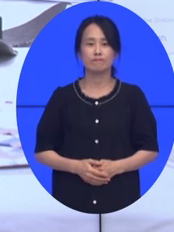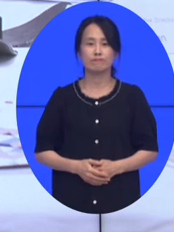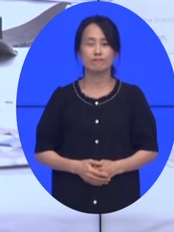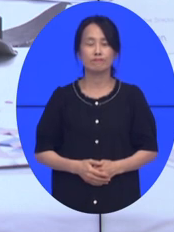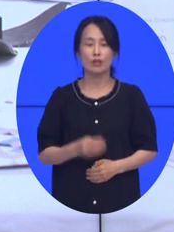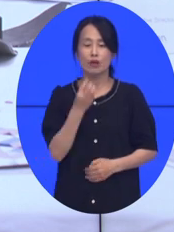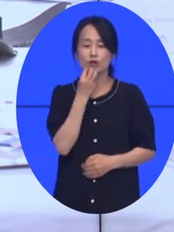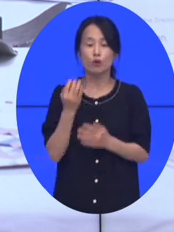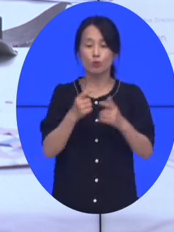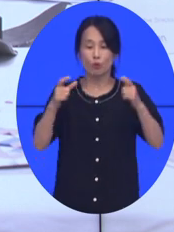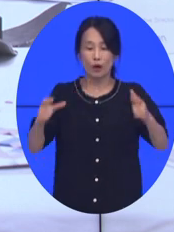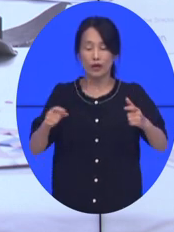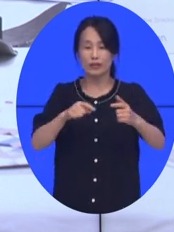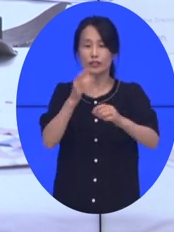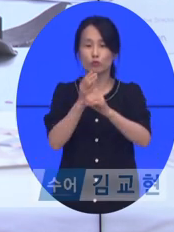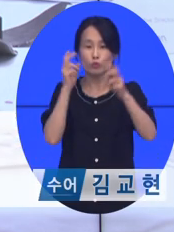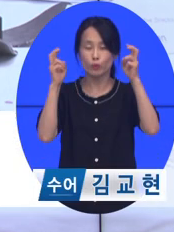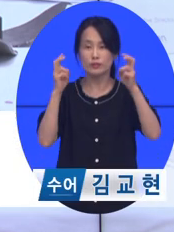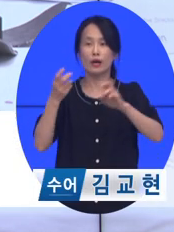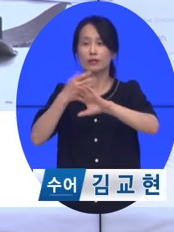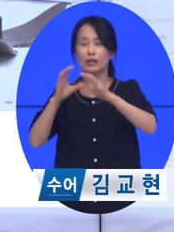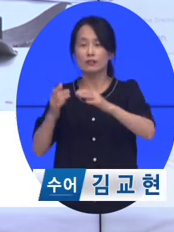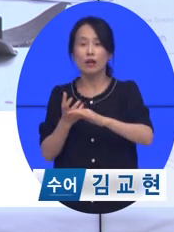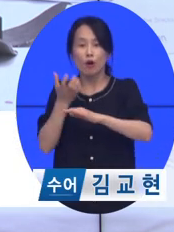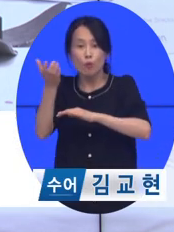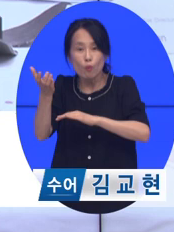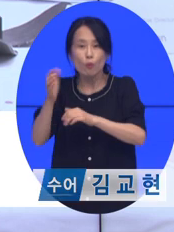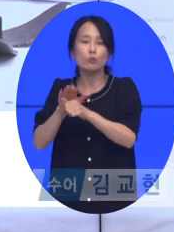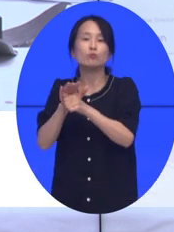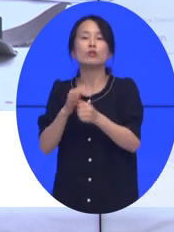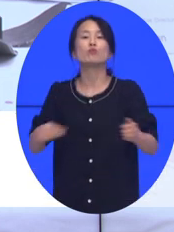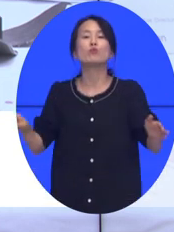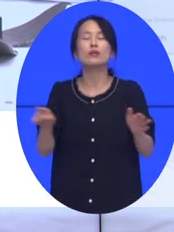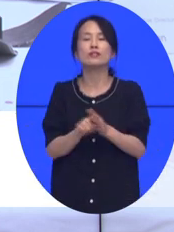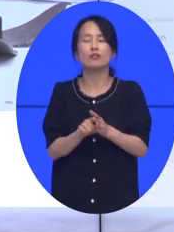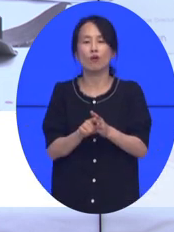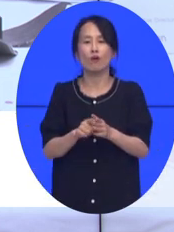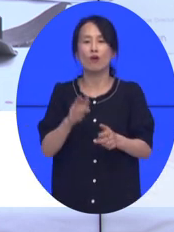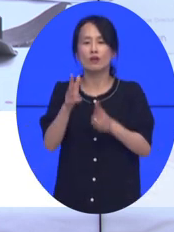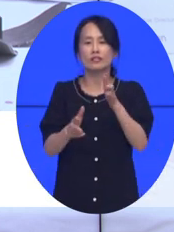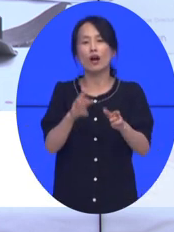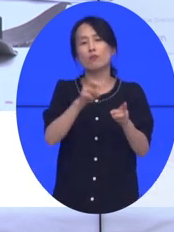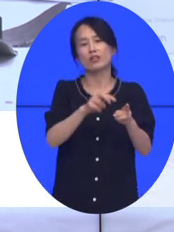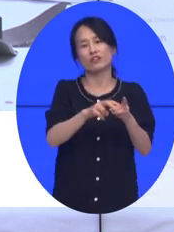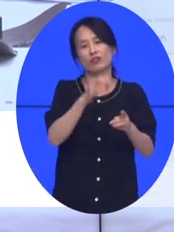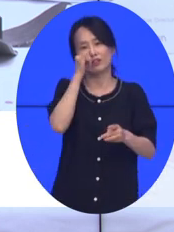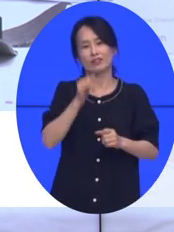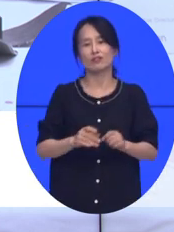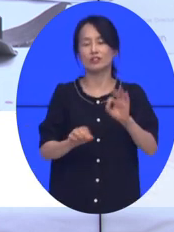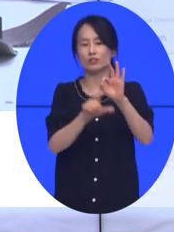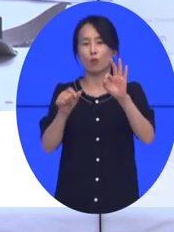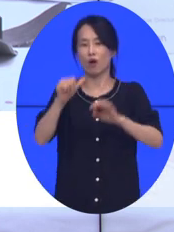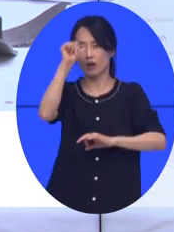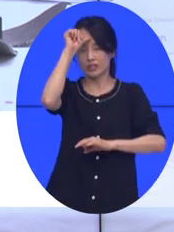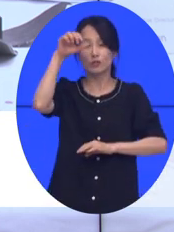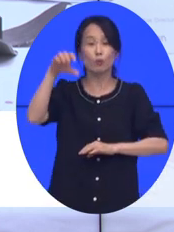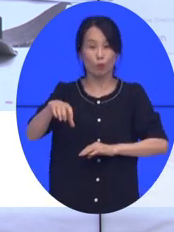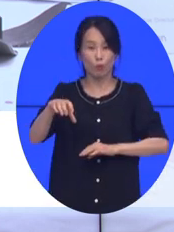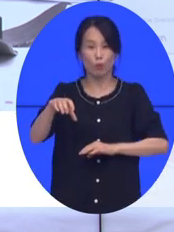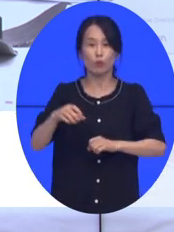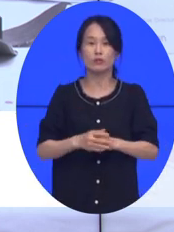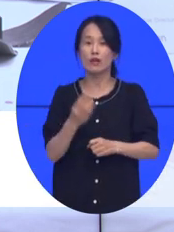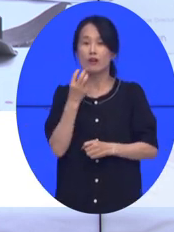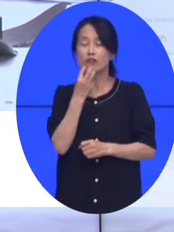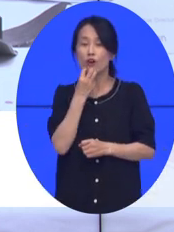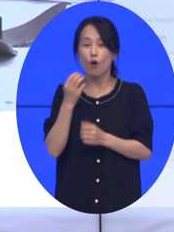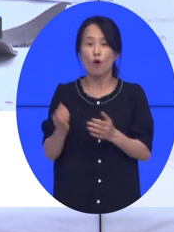경기도 내 중소기업의 해외진출을 돕기 위한 경기 비즈니스 센터라는 지원기관이 있는데요 오는 10월 인도 뱅갈루르에도 경기